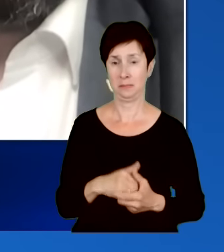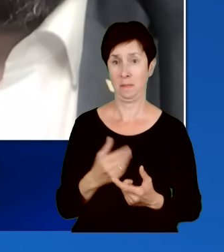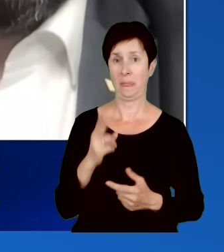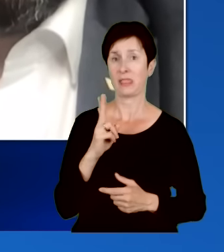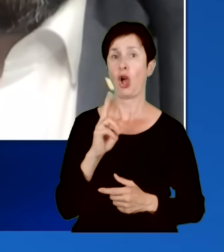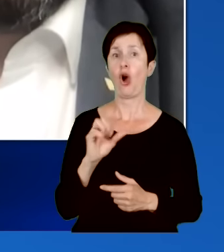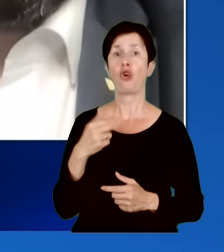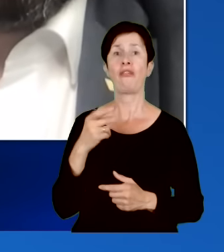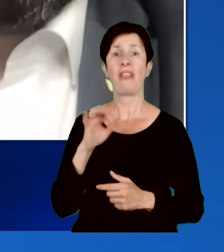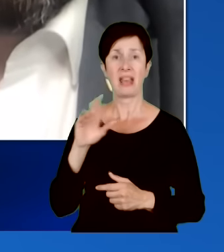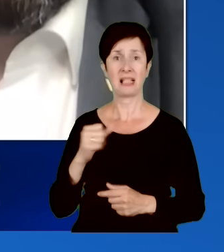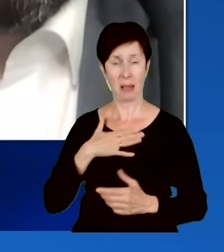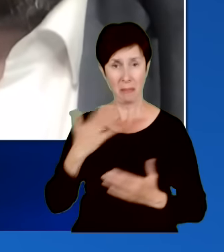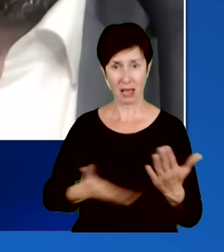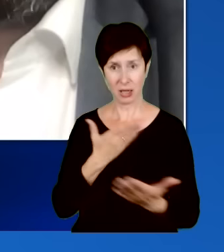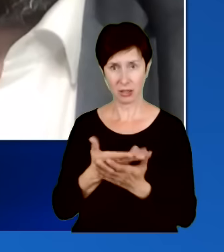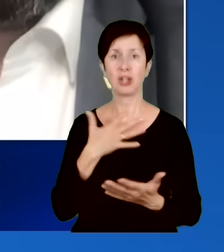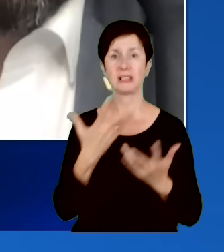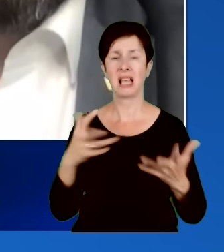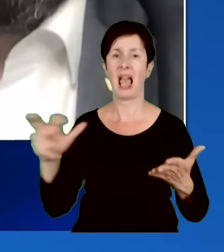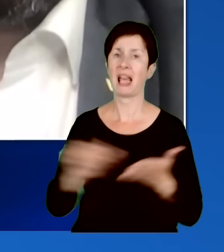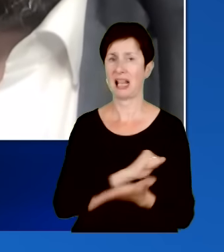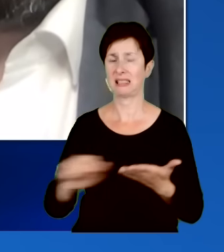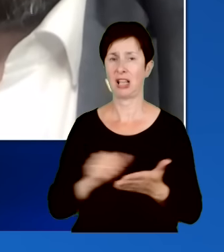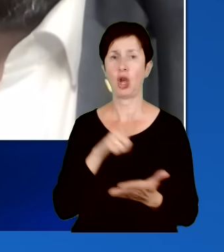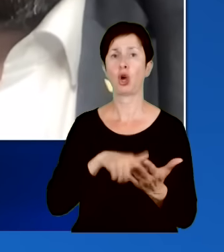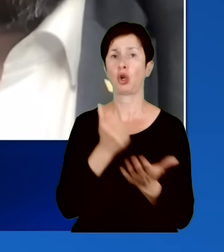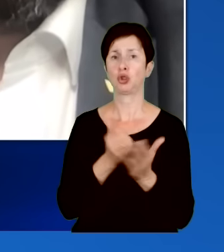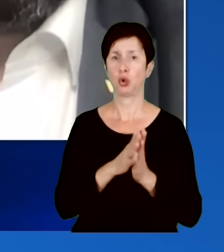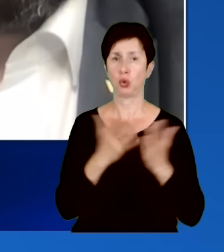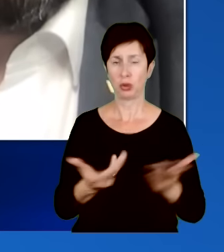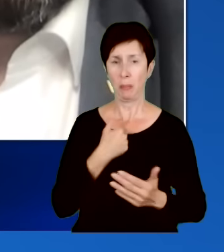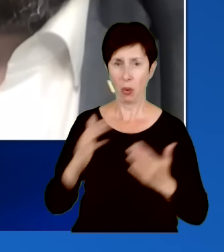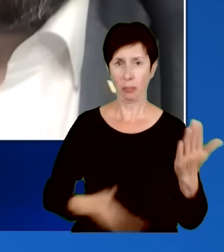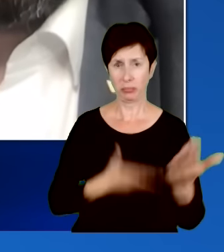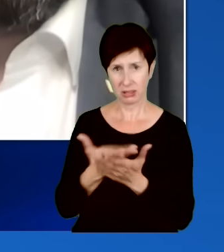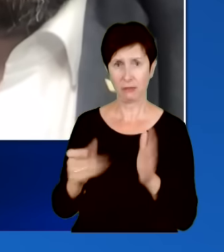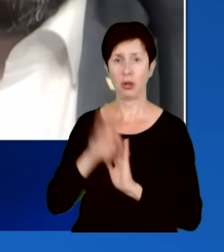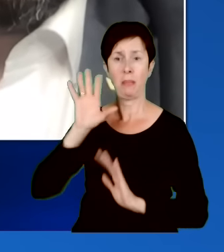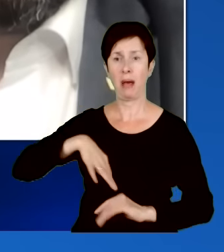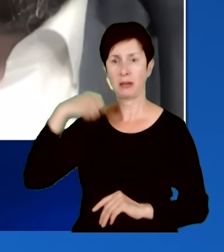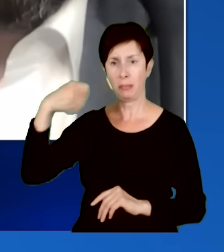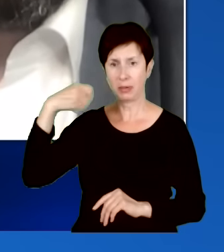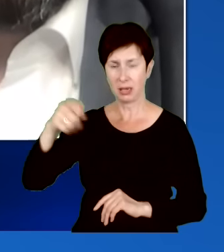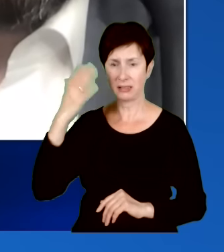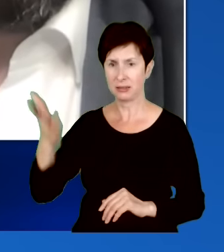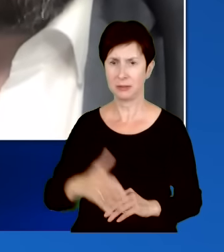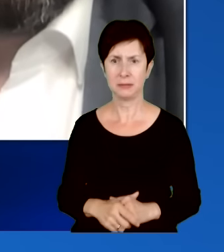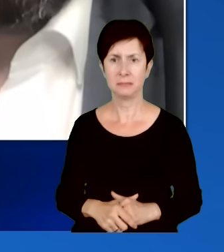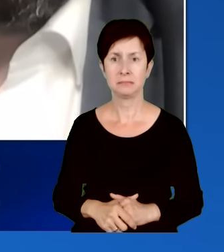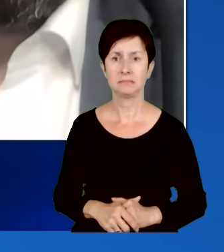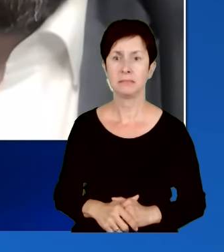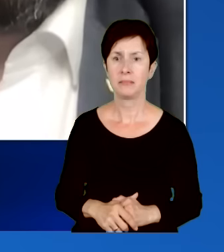miesięcy temu reset Konstytucyjny który przedstawiliśmy również panu prezydentowi pan prezydent wówczas wstępnie